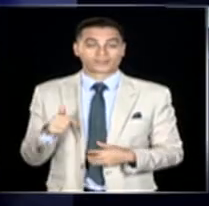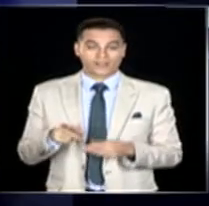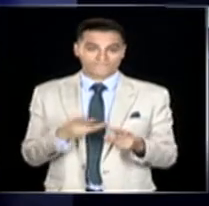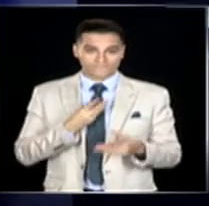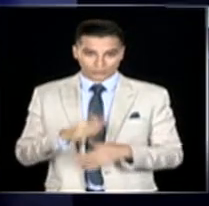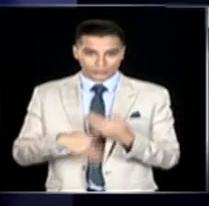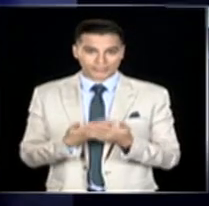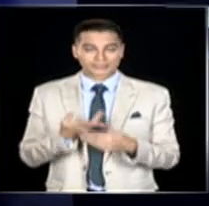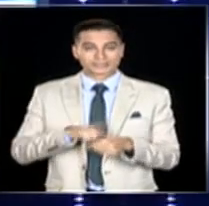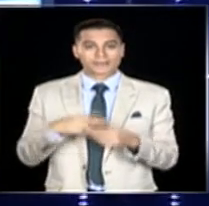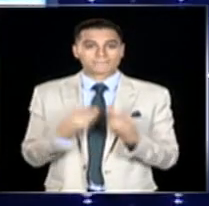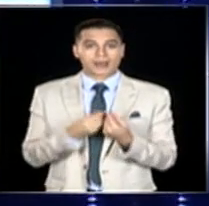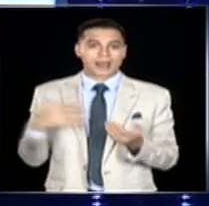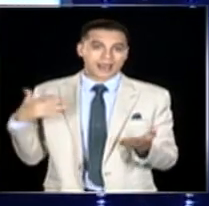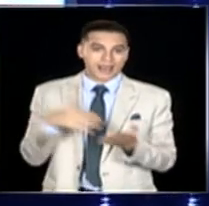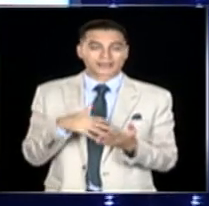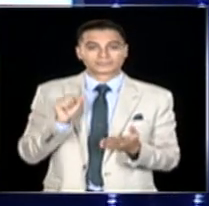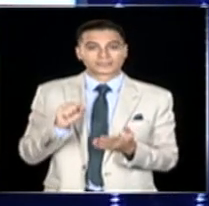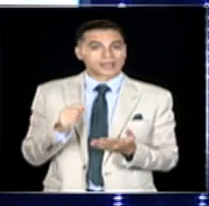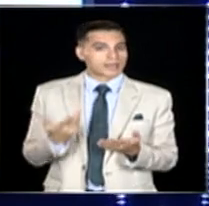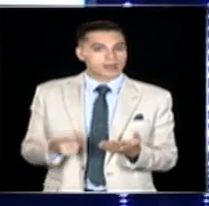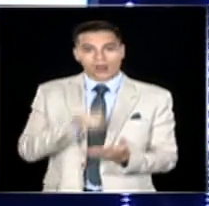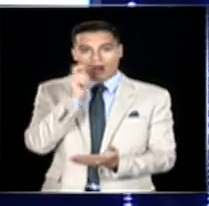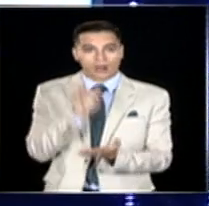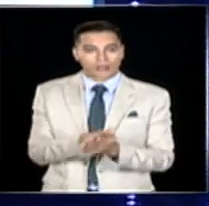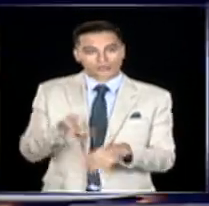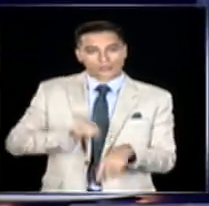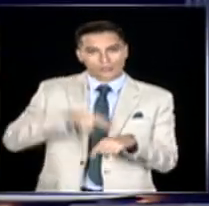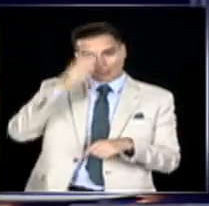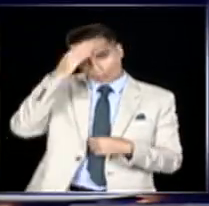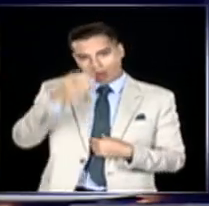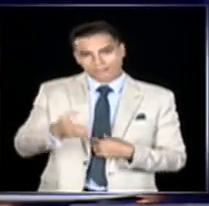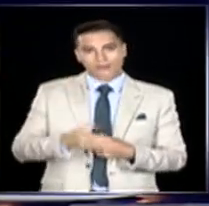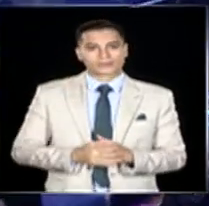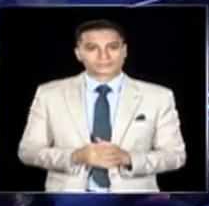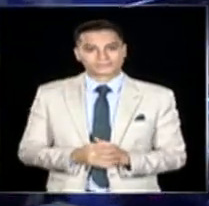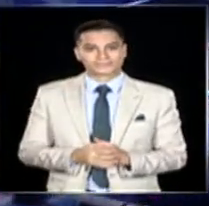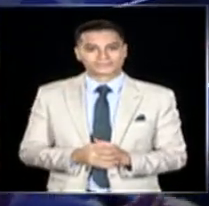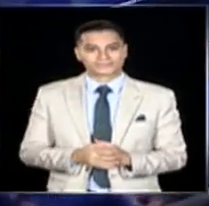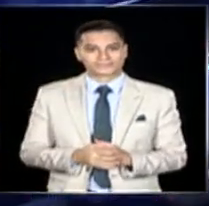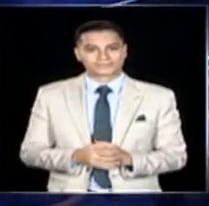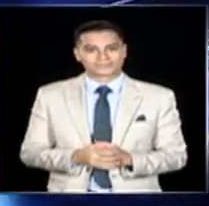هنخرج فاصل وهنرجع مرة تانية مع آخر فقرة، فقرة عجلة الحظ والعباقرة.